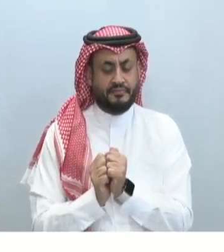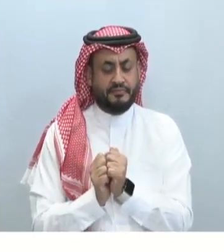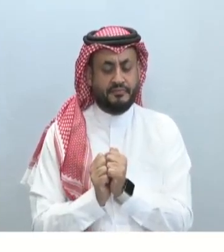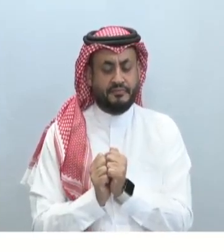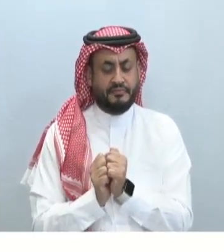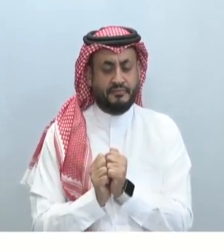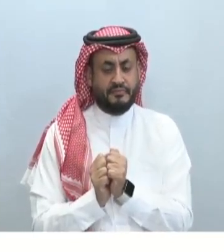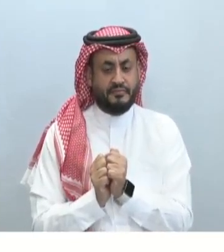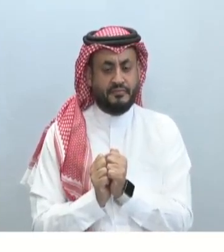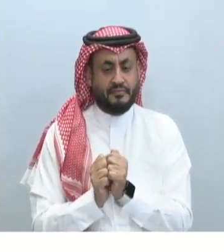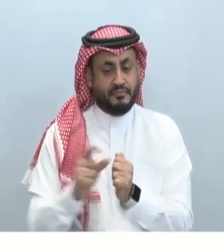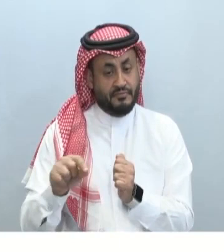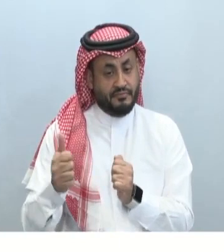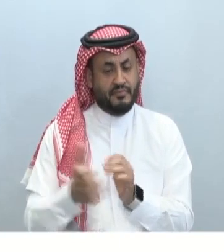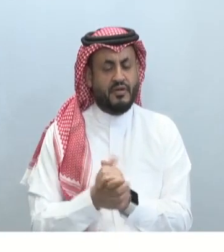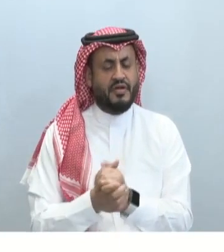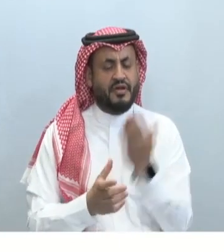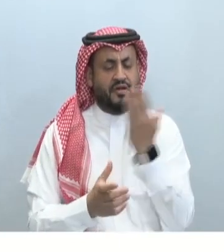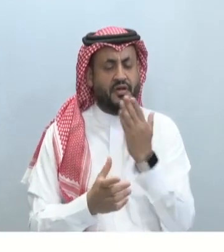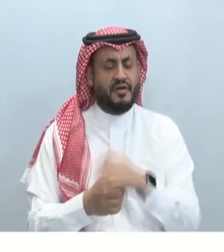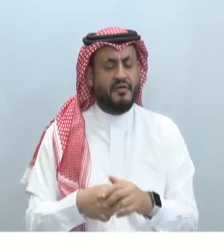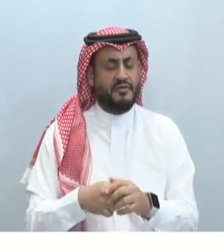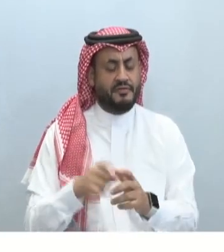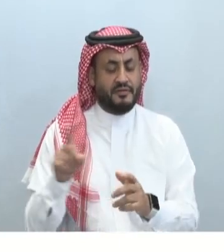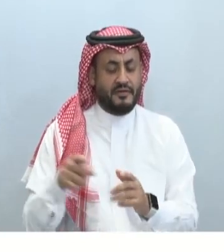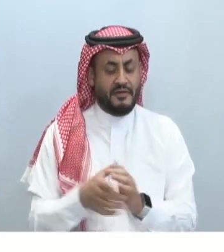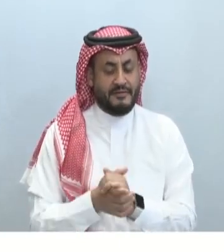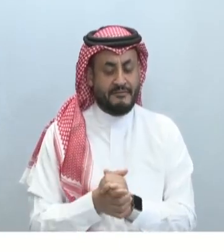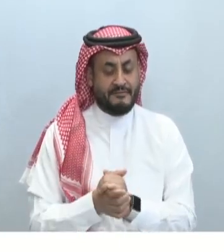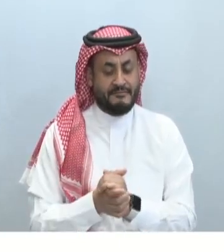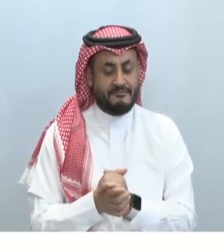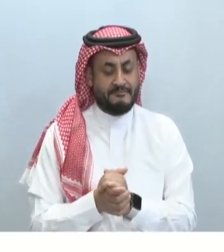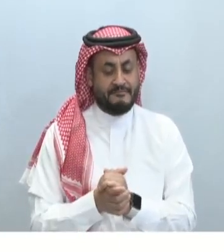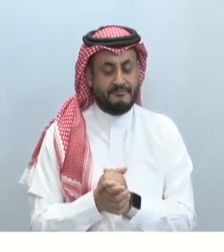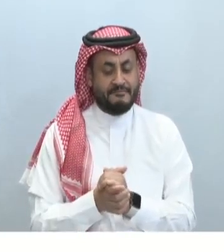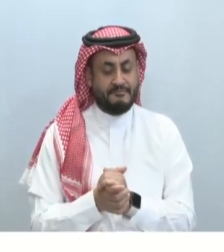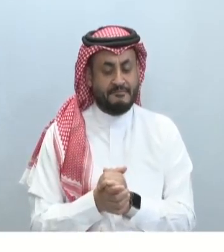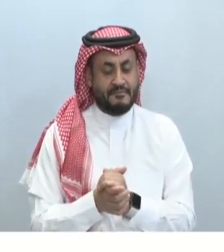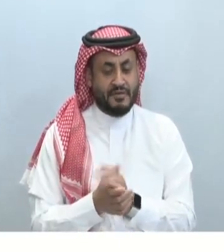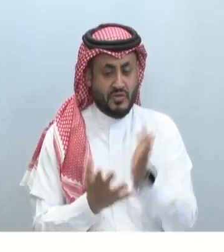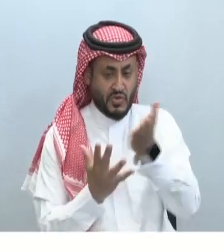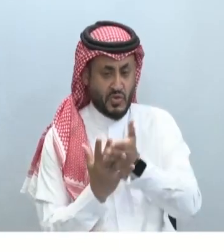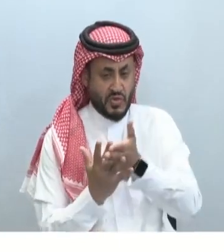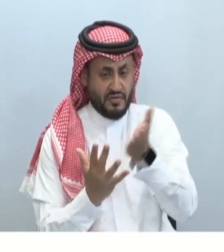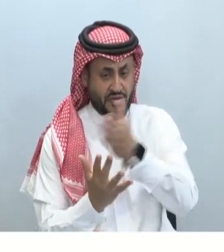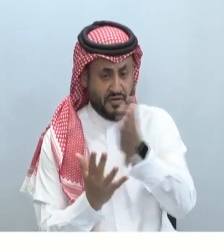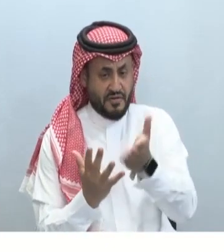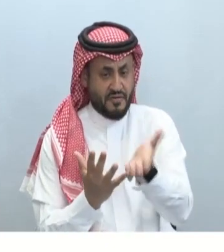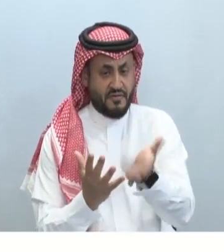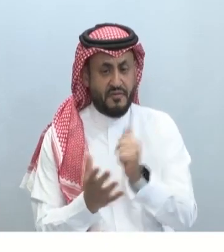الاول جيد لاحظوا الشق الاول من السؤال والشق